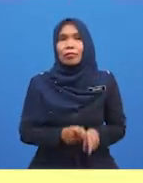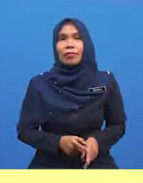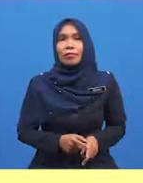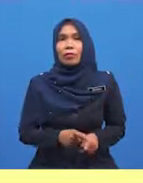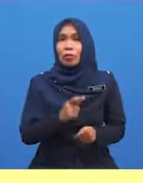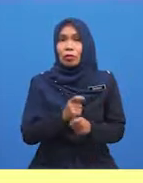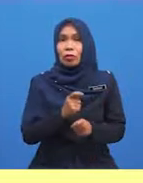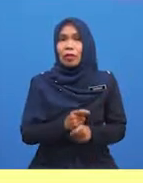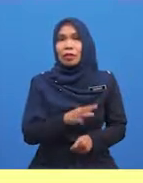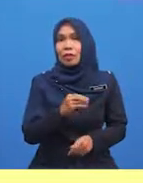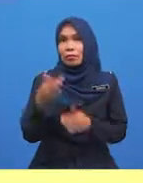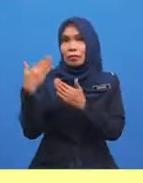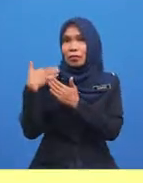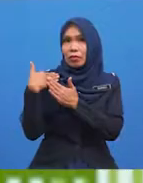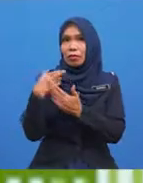di-Pertuan Agong.